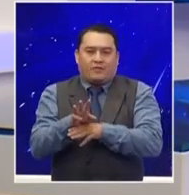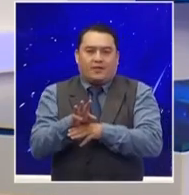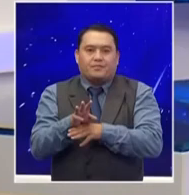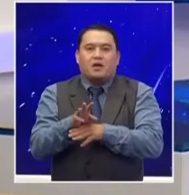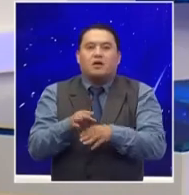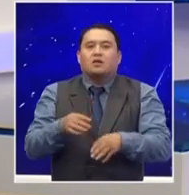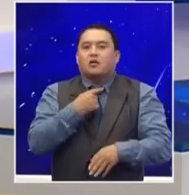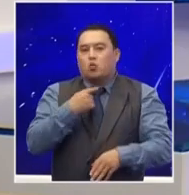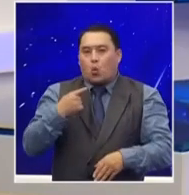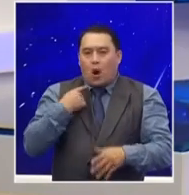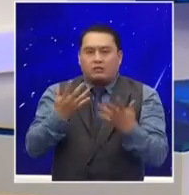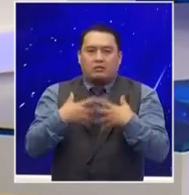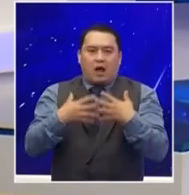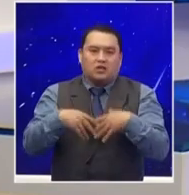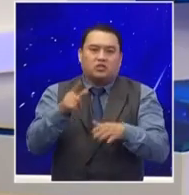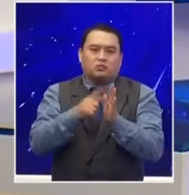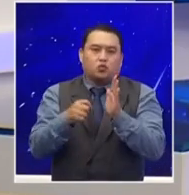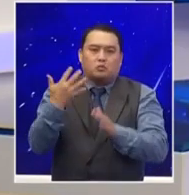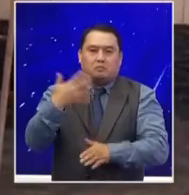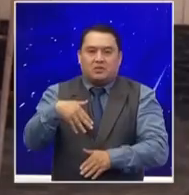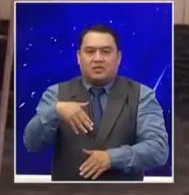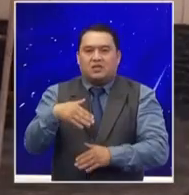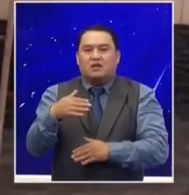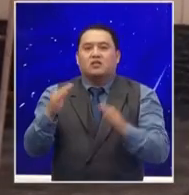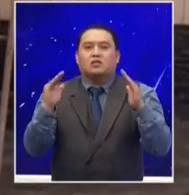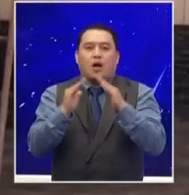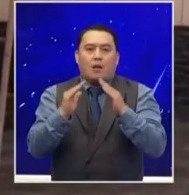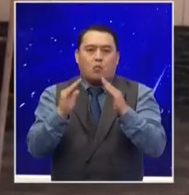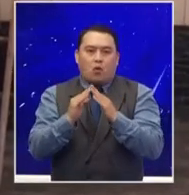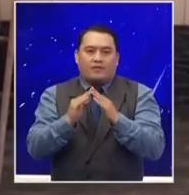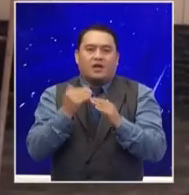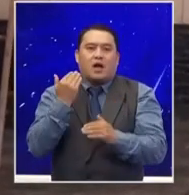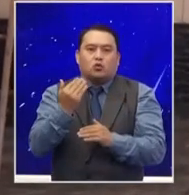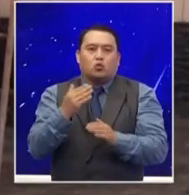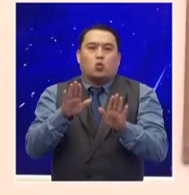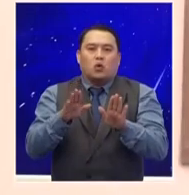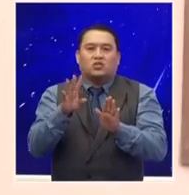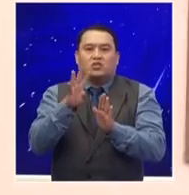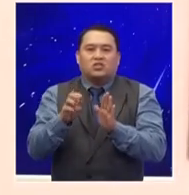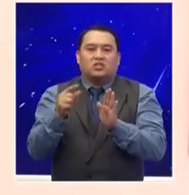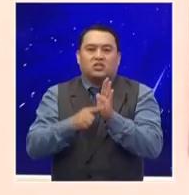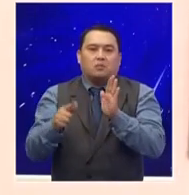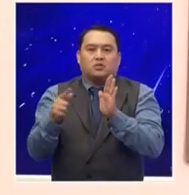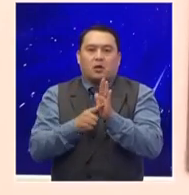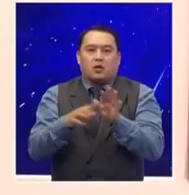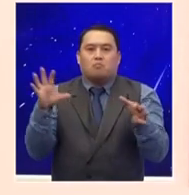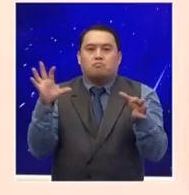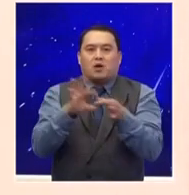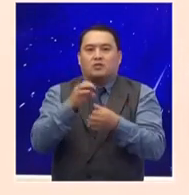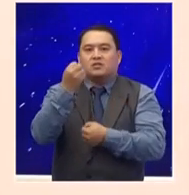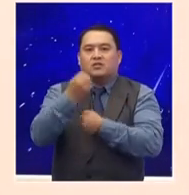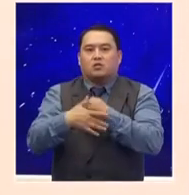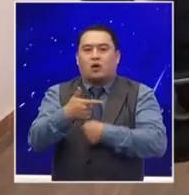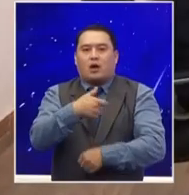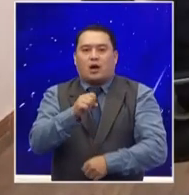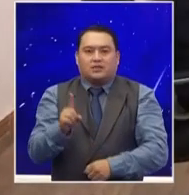В областном центре насчитывается свыше 750 высотных домов, из которых лишь 477 подключены к